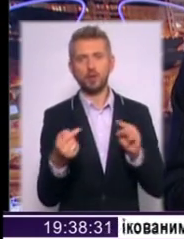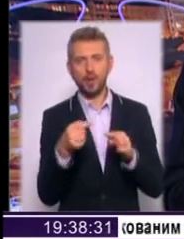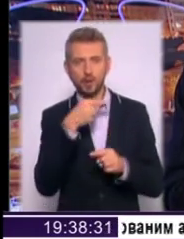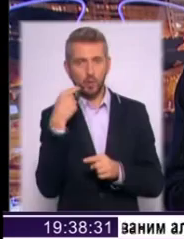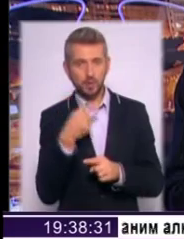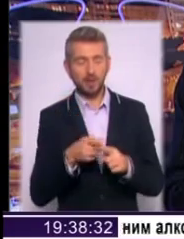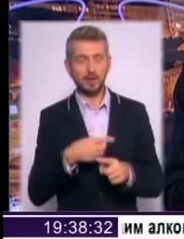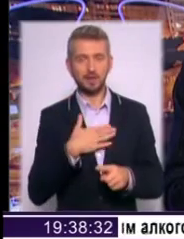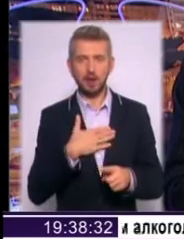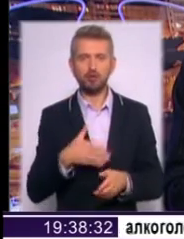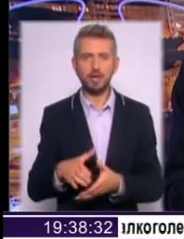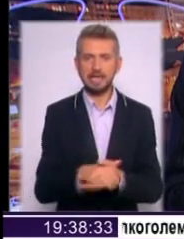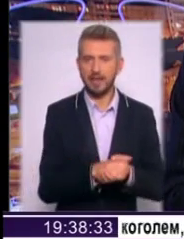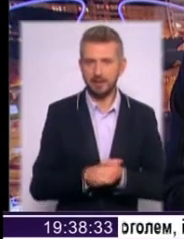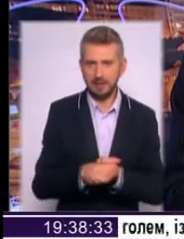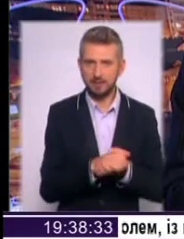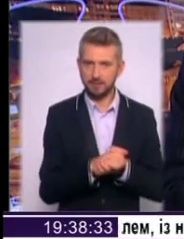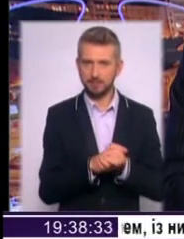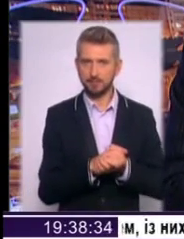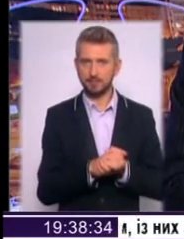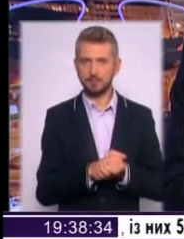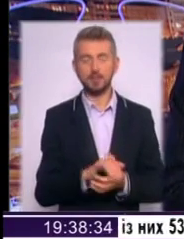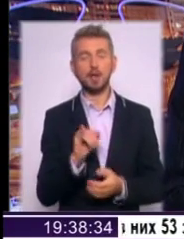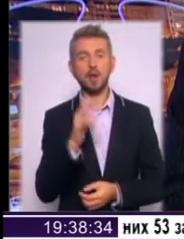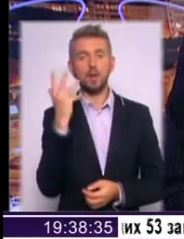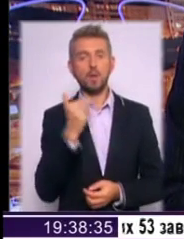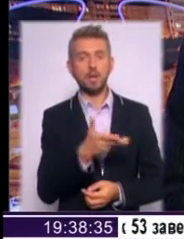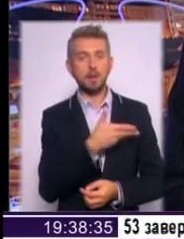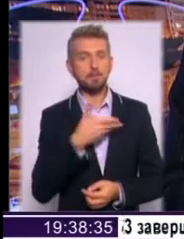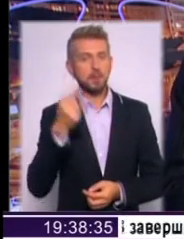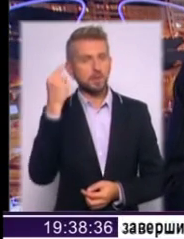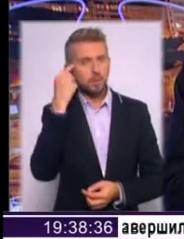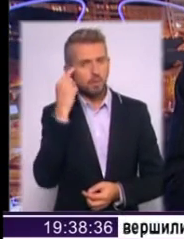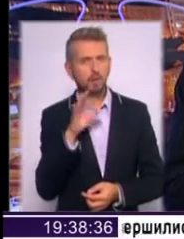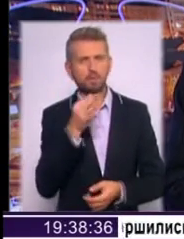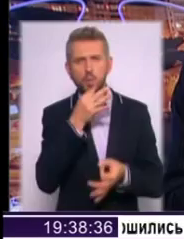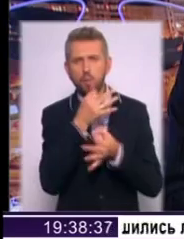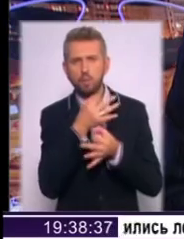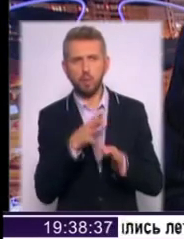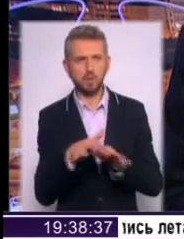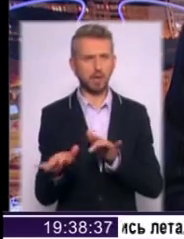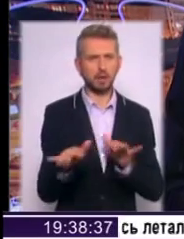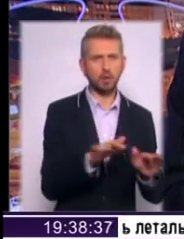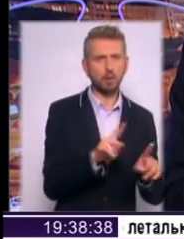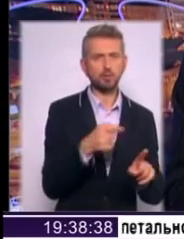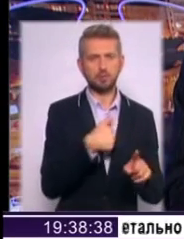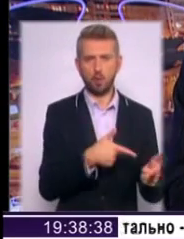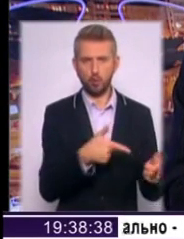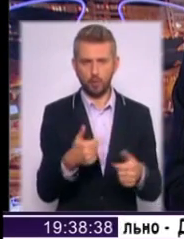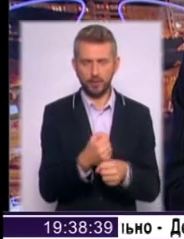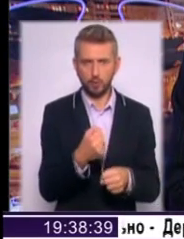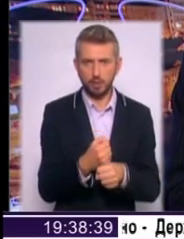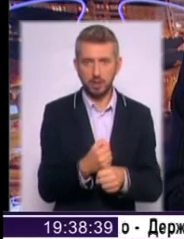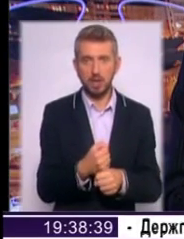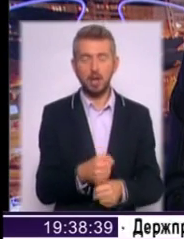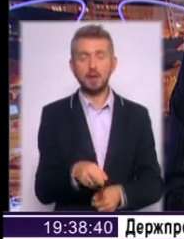наша єдність. Це наша єдність. І коли ми думаємо про будь-які кроки, які ми готові зробити,